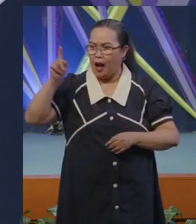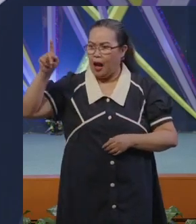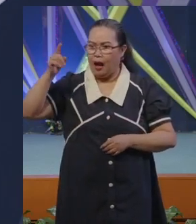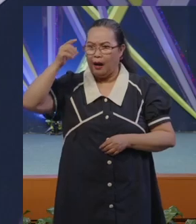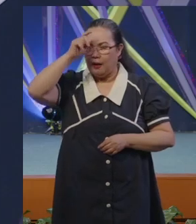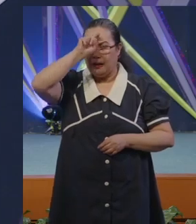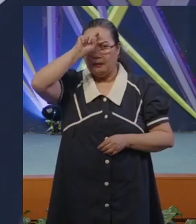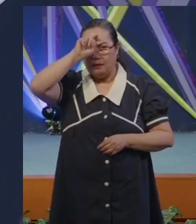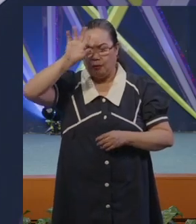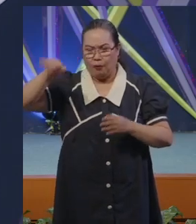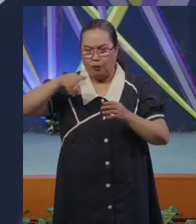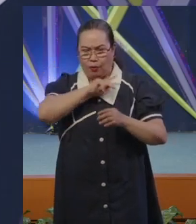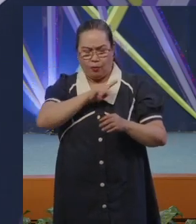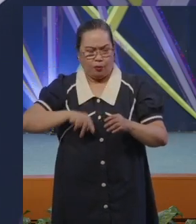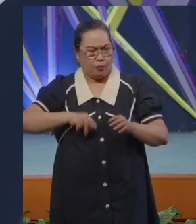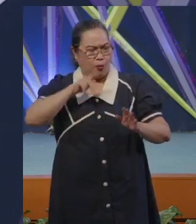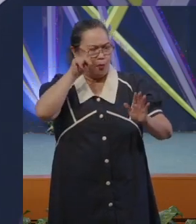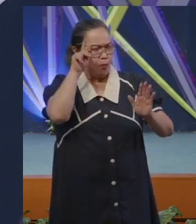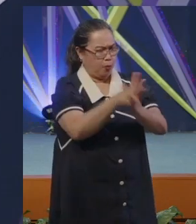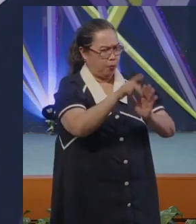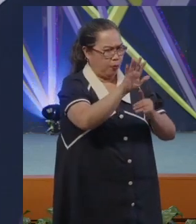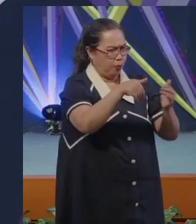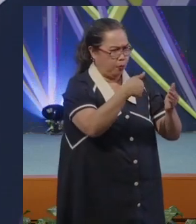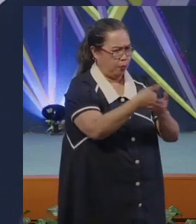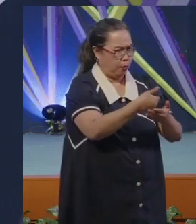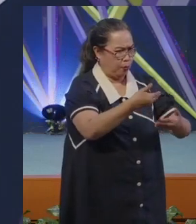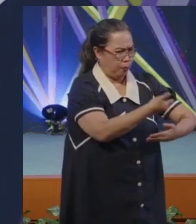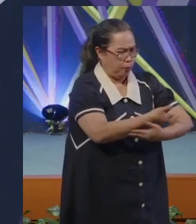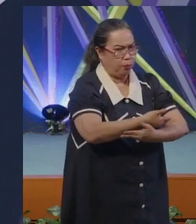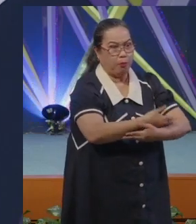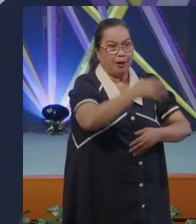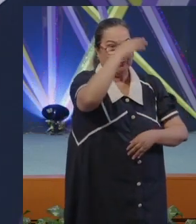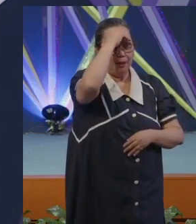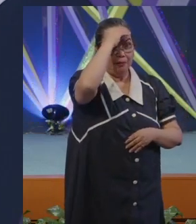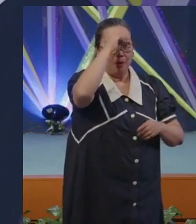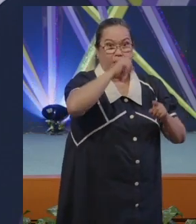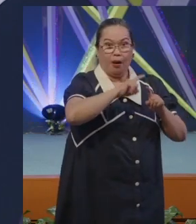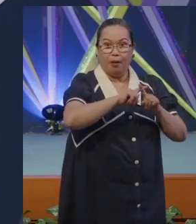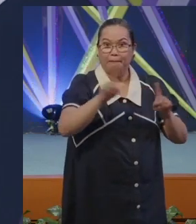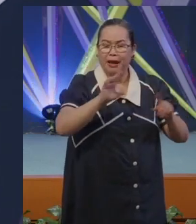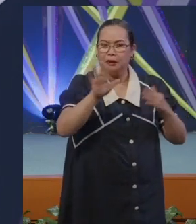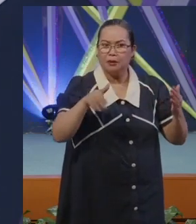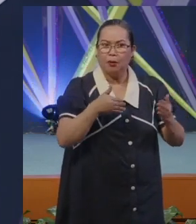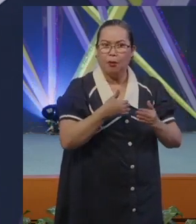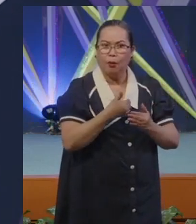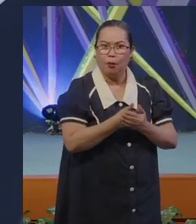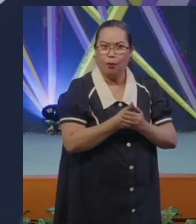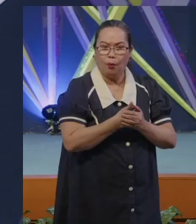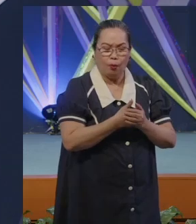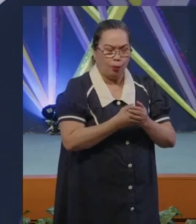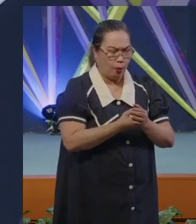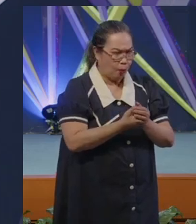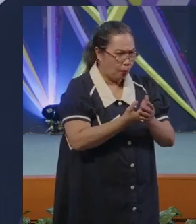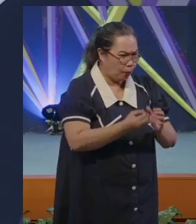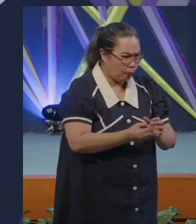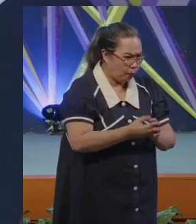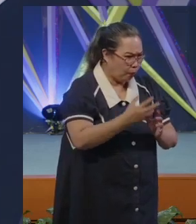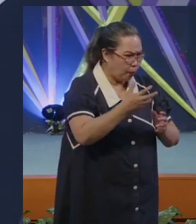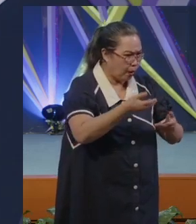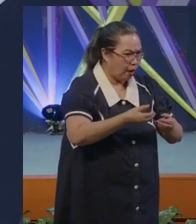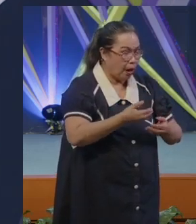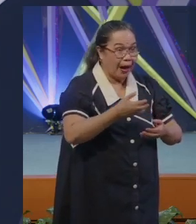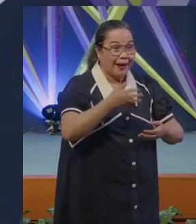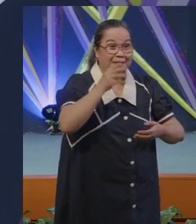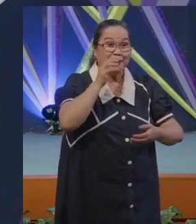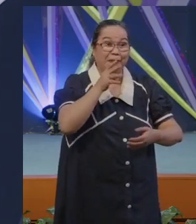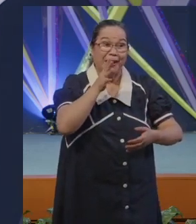noon na patayin ang lahat ng batang lalaki. Pero sa lahat pa naman na magre-raise sa kanya, dito niyo